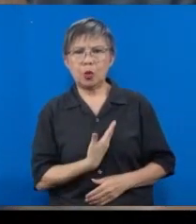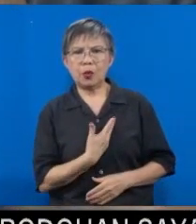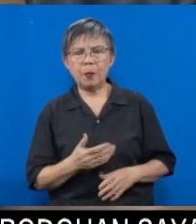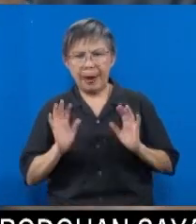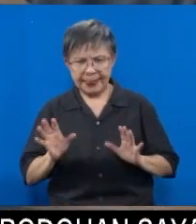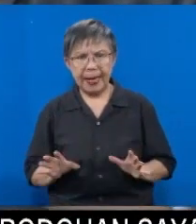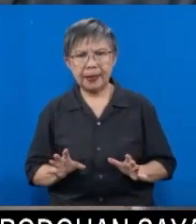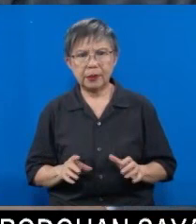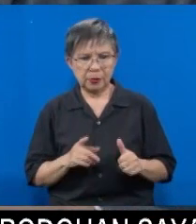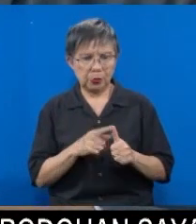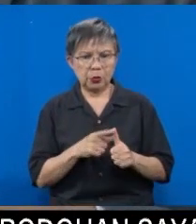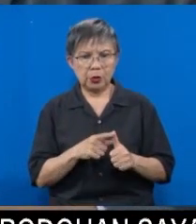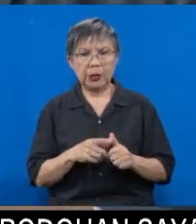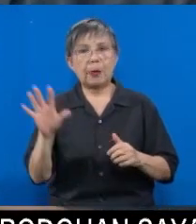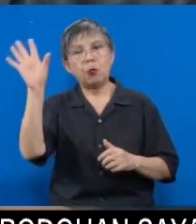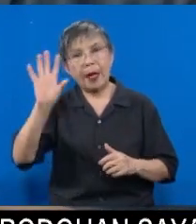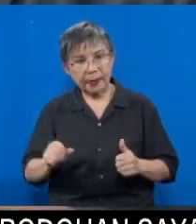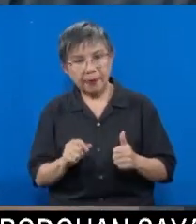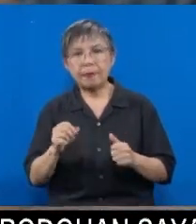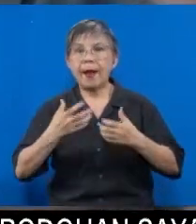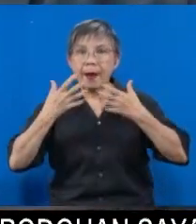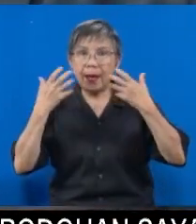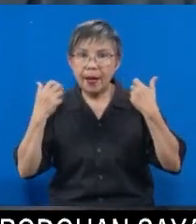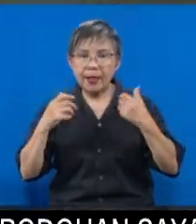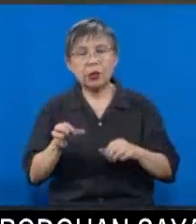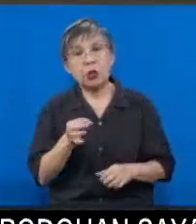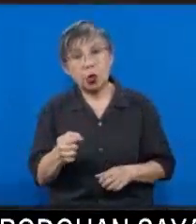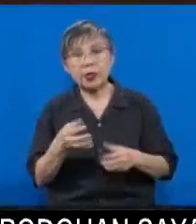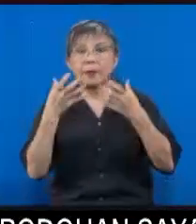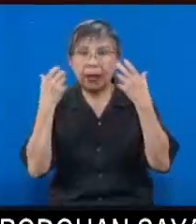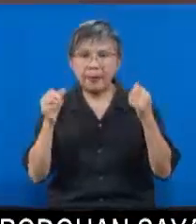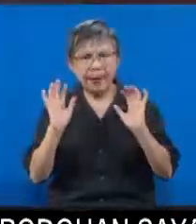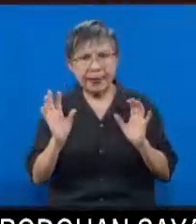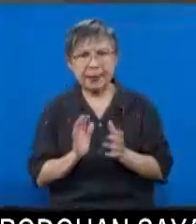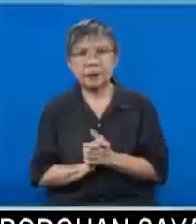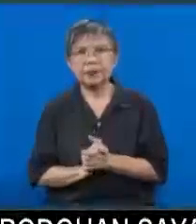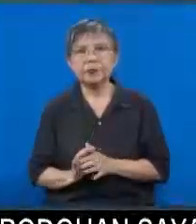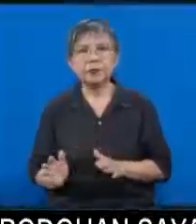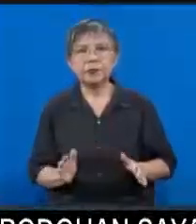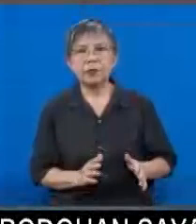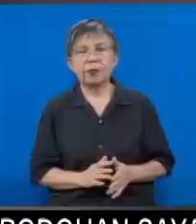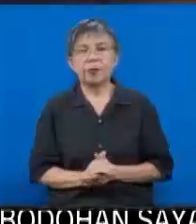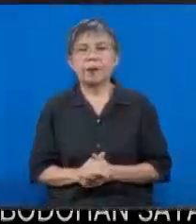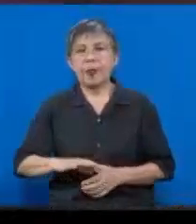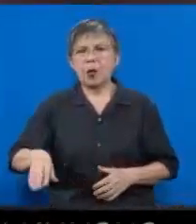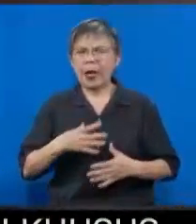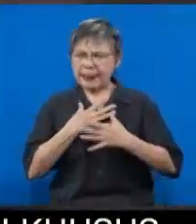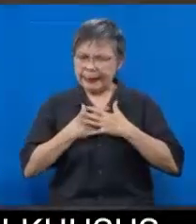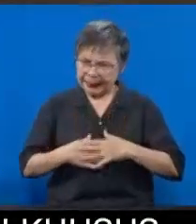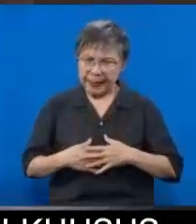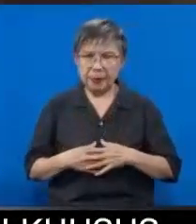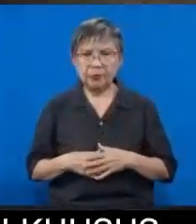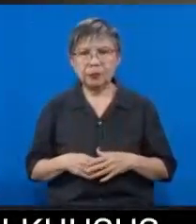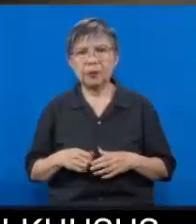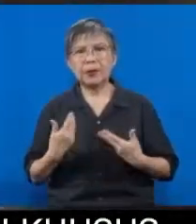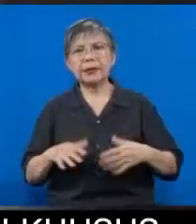Baik di wilayah Kabupaten Malang maupun di Kota Malang. Tidak hanya menyisakan kesedihan bagi keluarga korban, usai